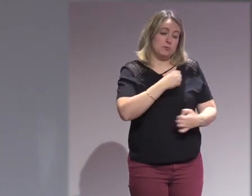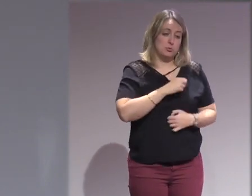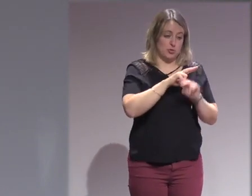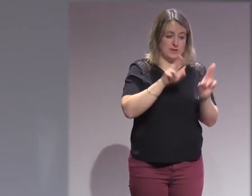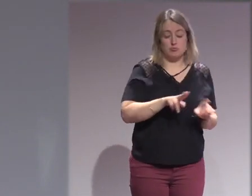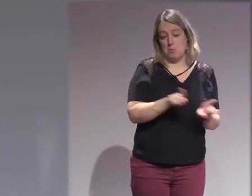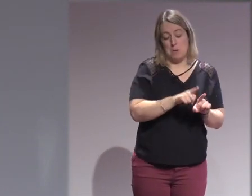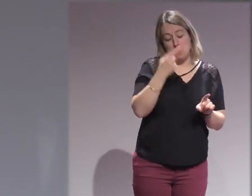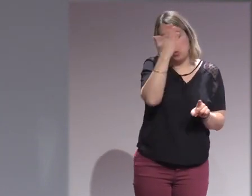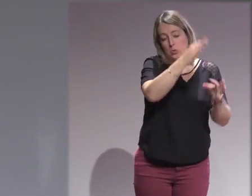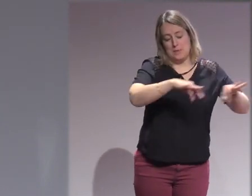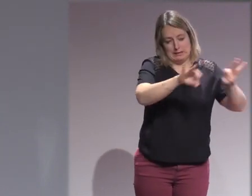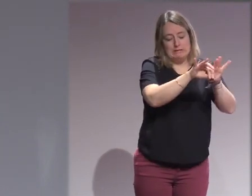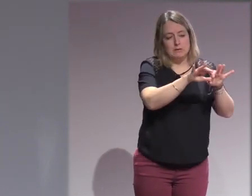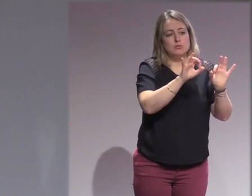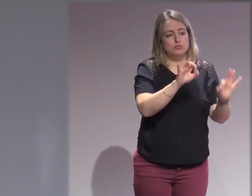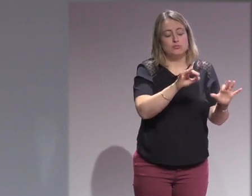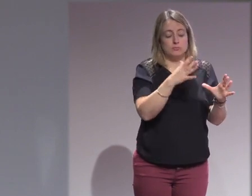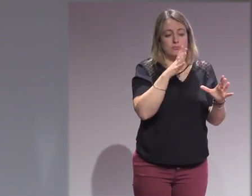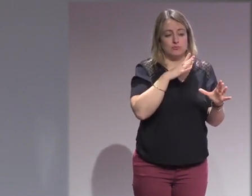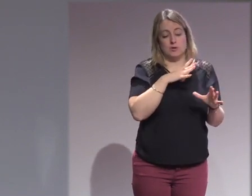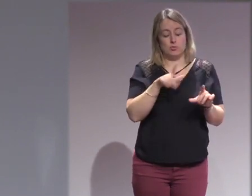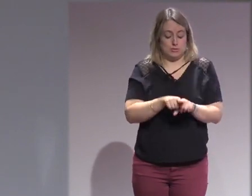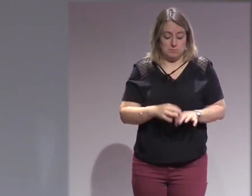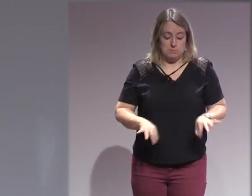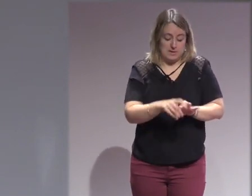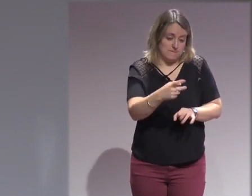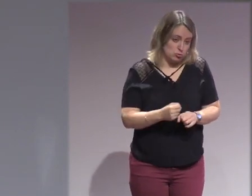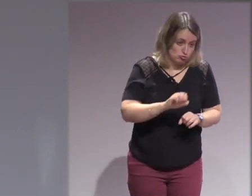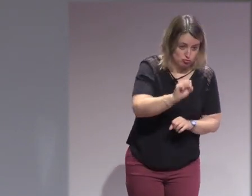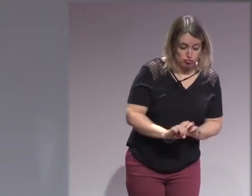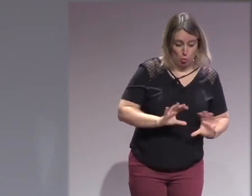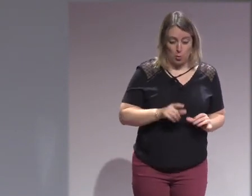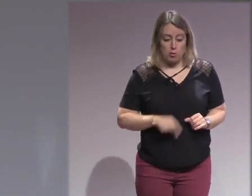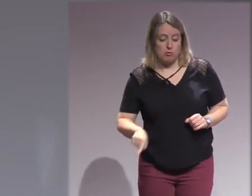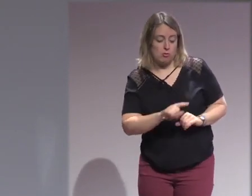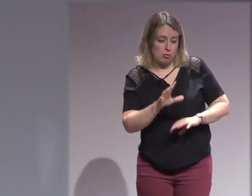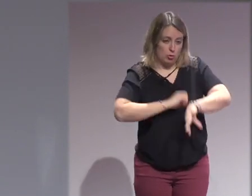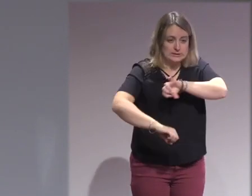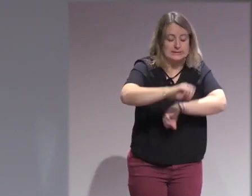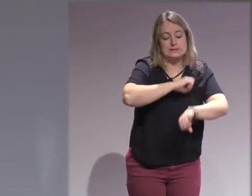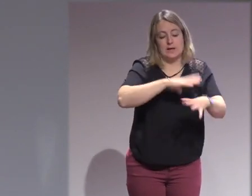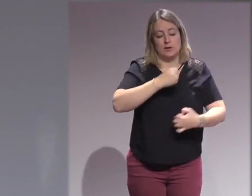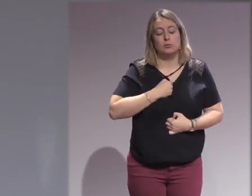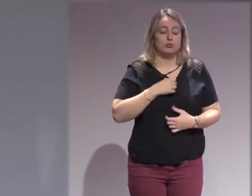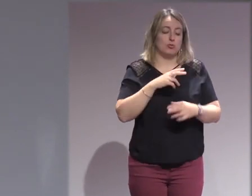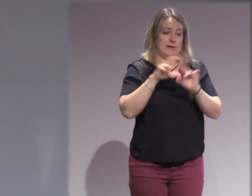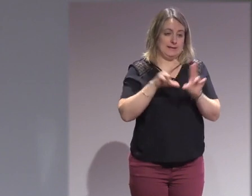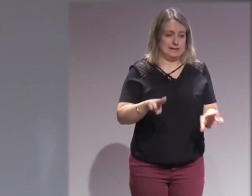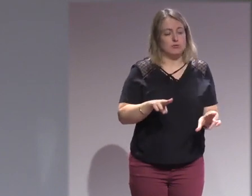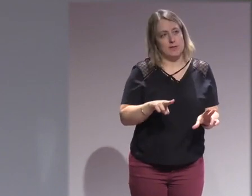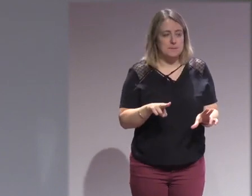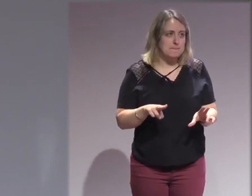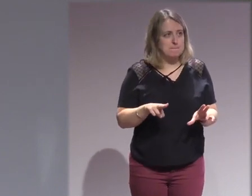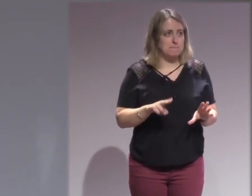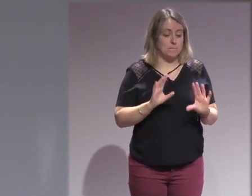pays. Il y a des pays, c'est documenté pour certains pays du Sud aussi, comment l'adoption internationale représente une part ou a représenté une part